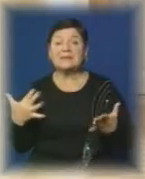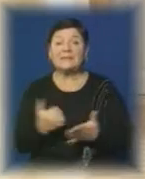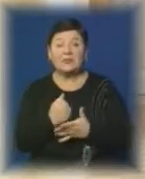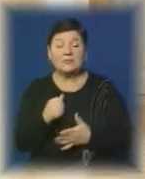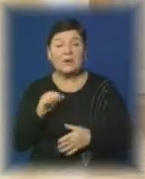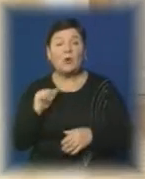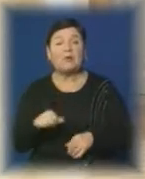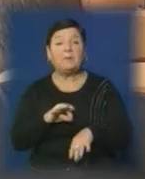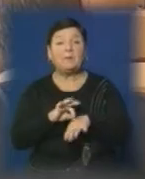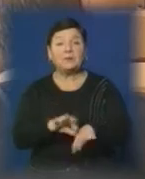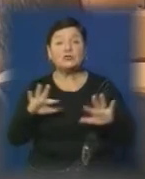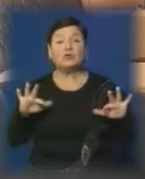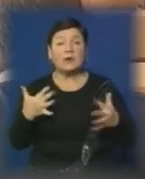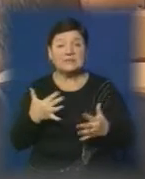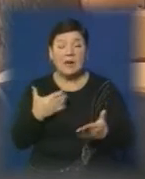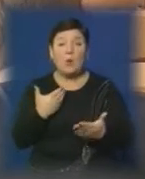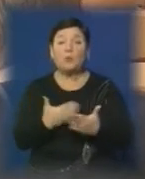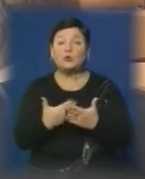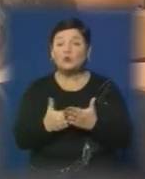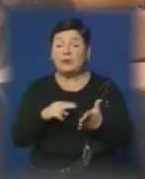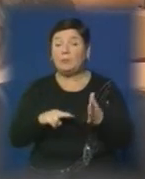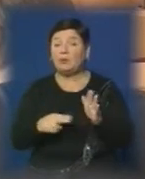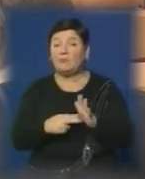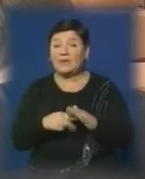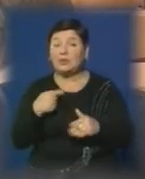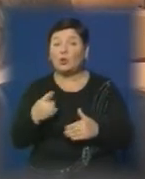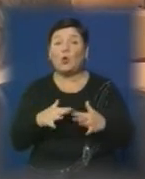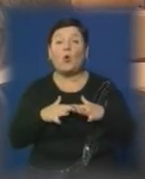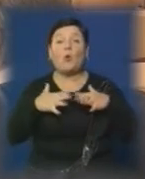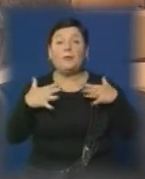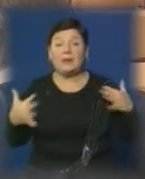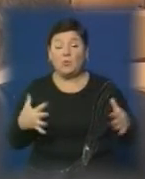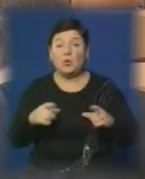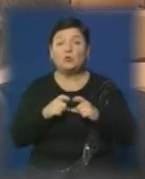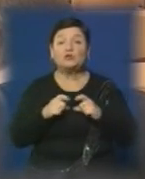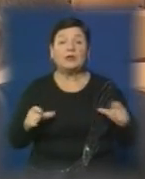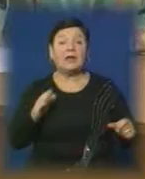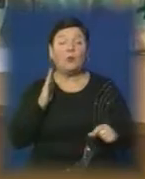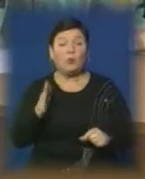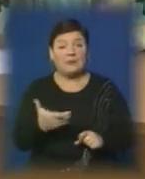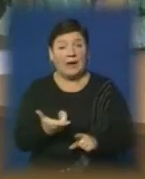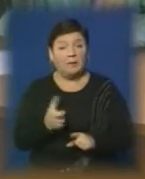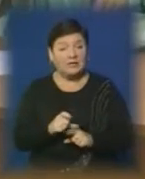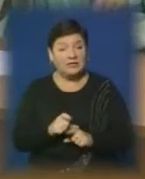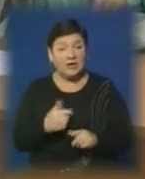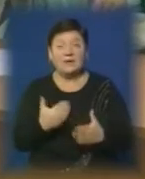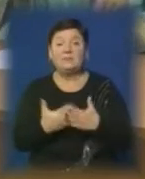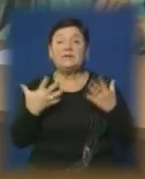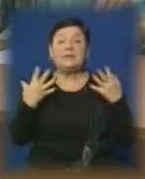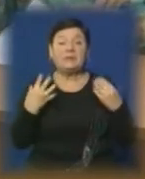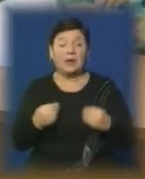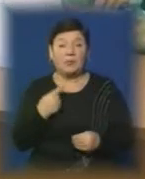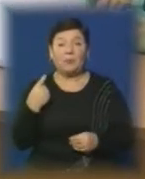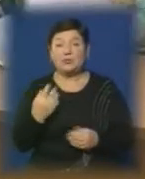могла виправити ситуацію. По суті, на опанування того ж об'єму інформації у школярів буде на рік більше. Буквально днями парламент